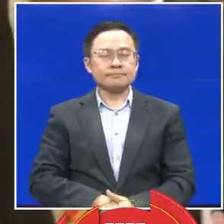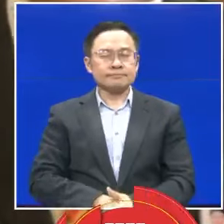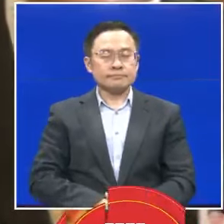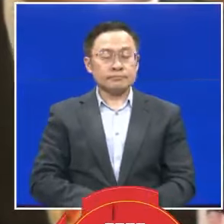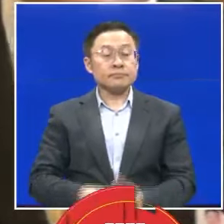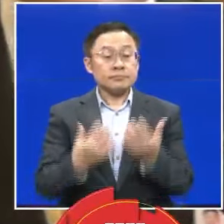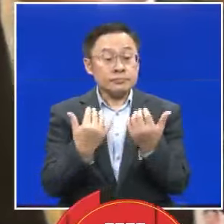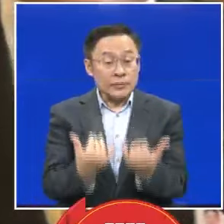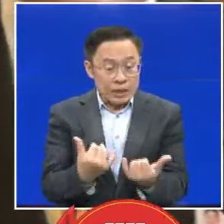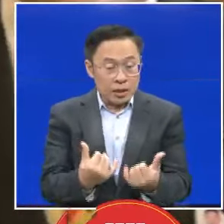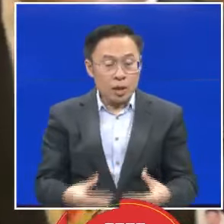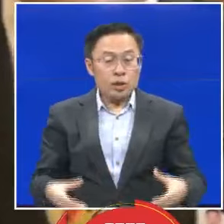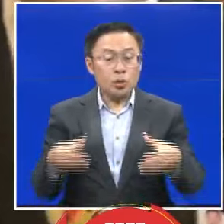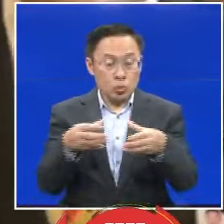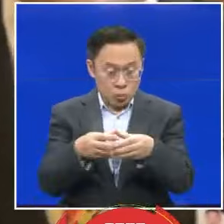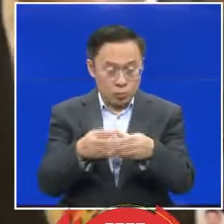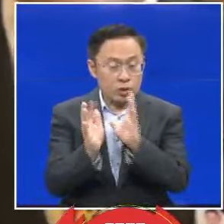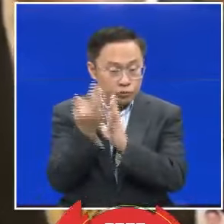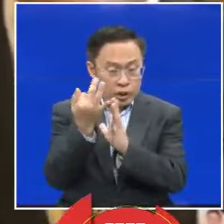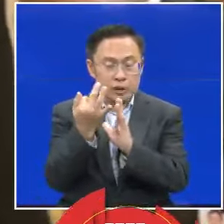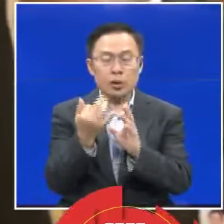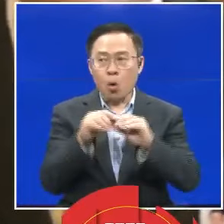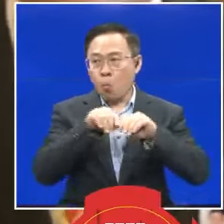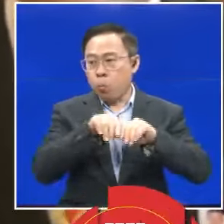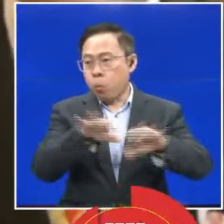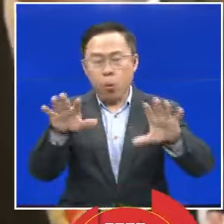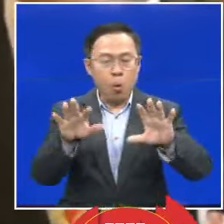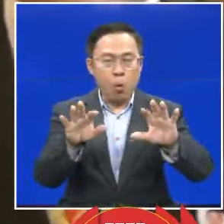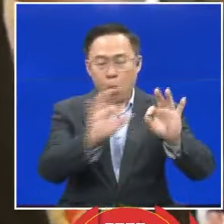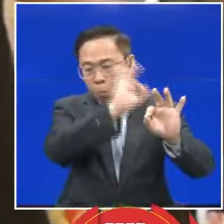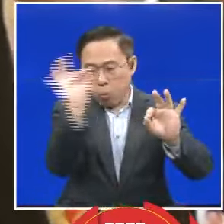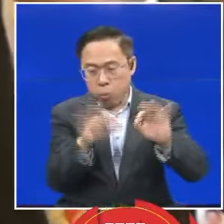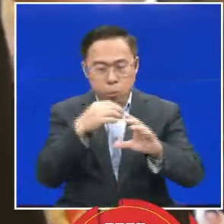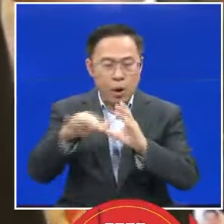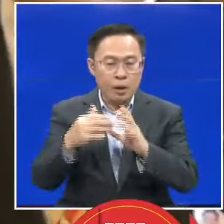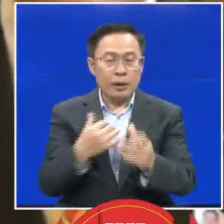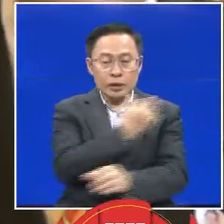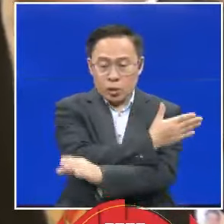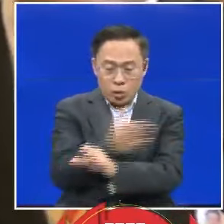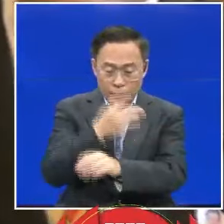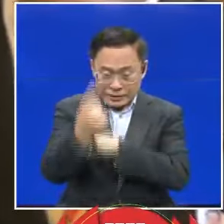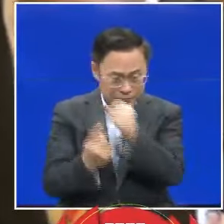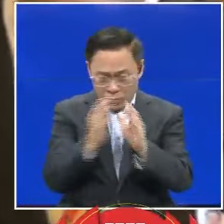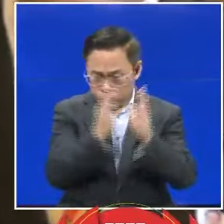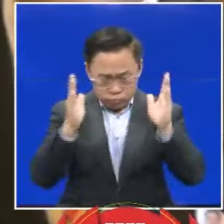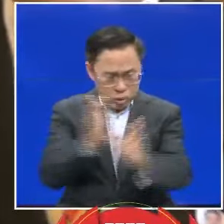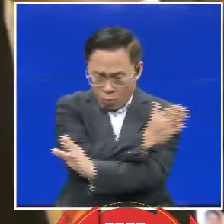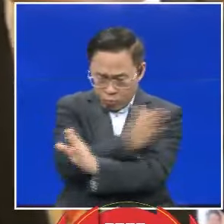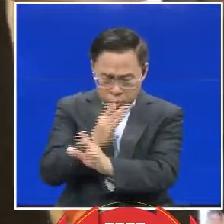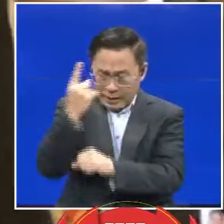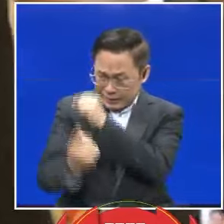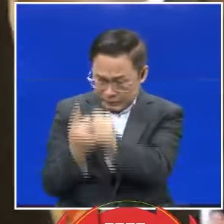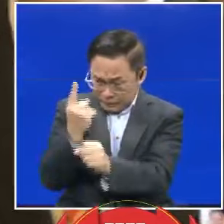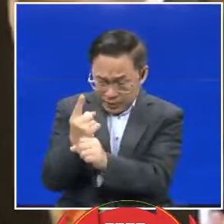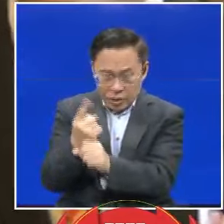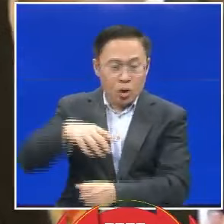ชียลมีเดียจะเห็นว่าพอเกิดเหตุการณ์ขึ้นนะคะก็มีกระแสวิพากษ์วิจารณ์หนักพอสมควรบอกในรอบ1ปีกว่าๆที่ผ่านมากองทัพเรือมี